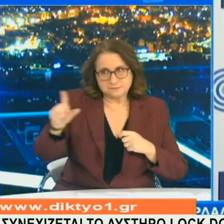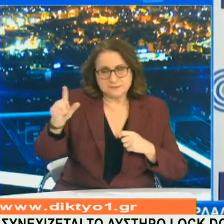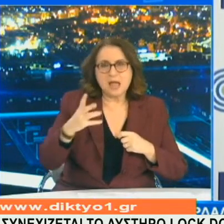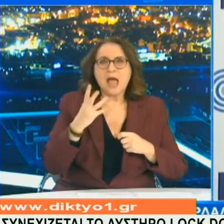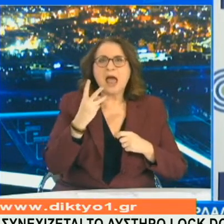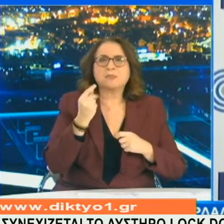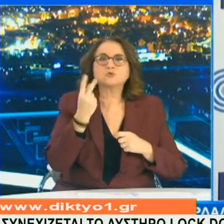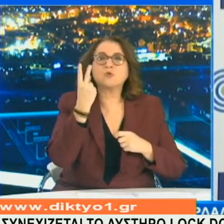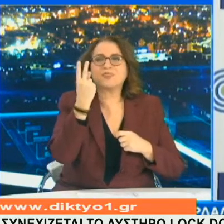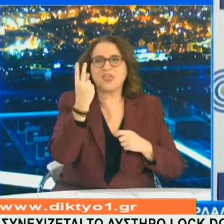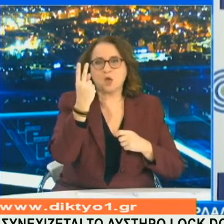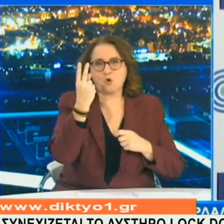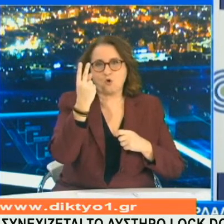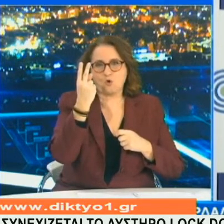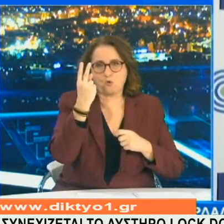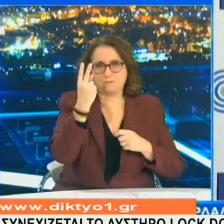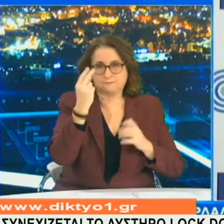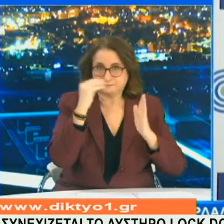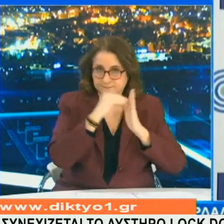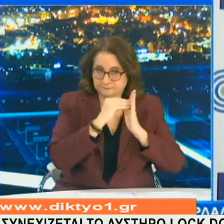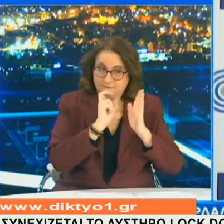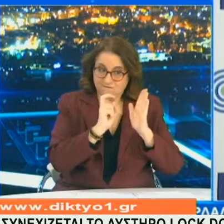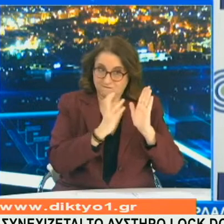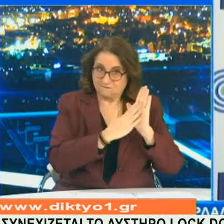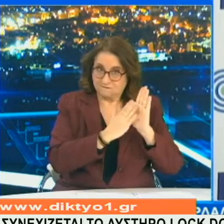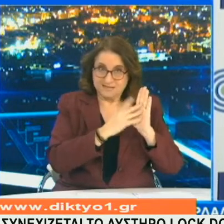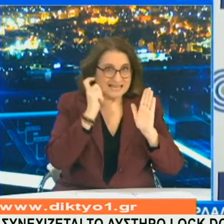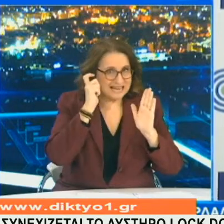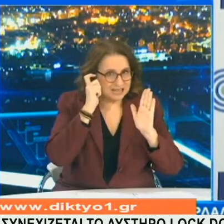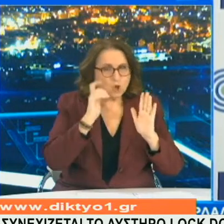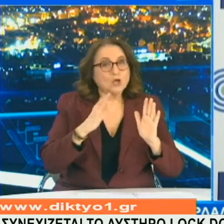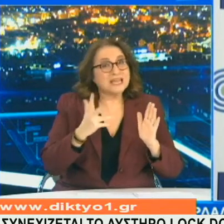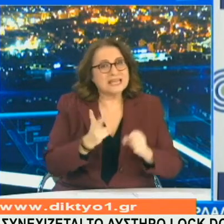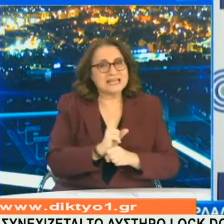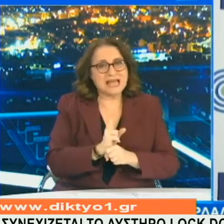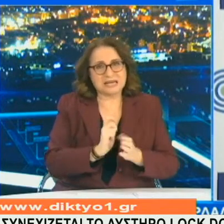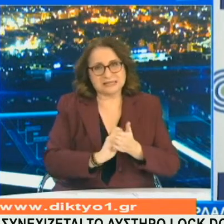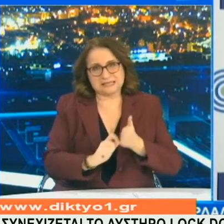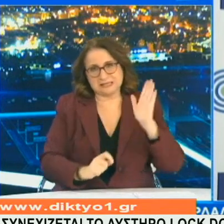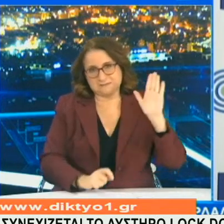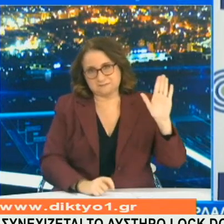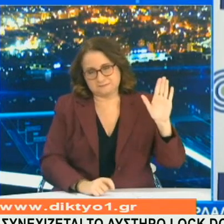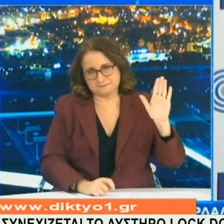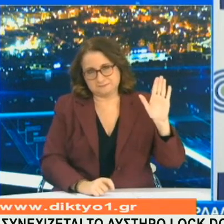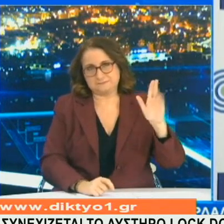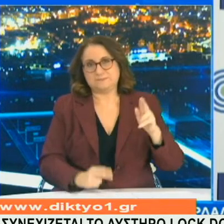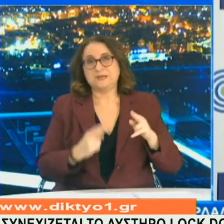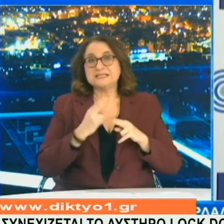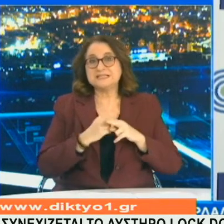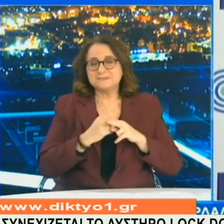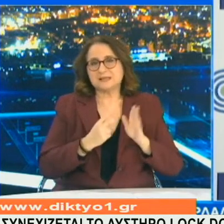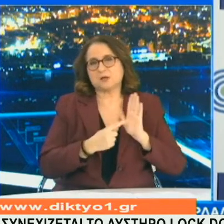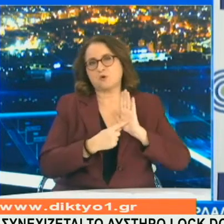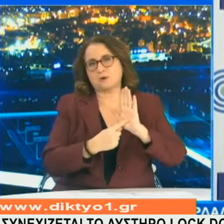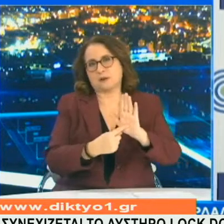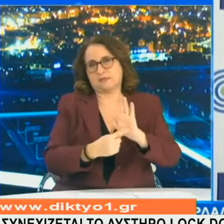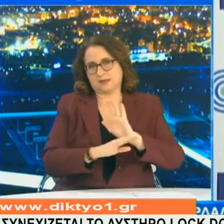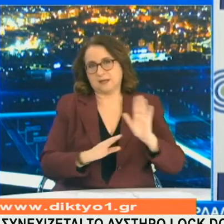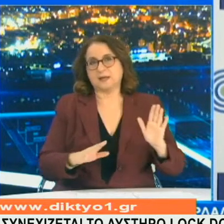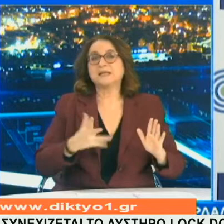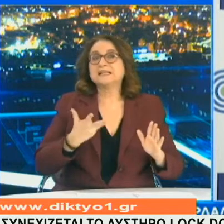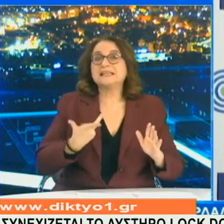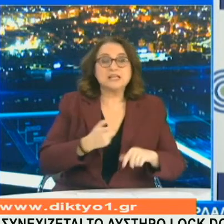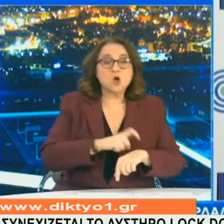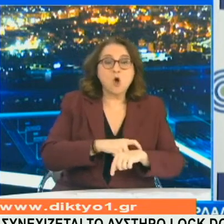μήνυμα που έχει αποστείλει στο 13033, προκειμένου να αποδεικνύεται η ώρα αποστολής του και η έγκριση της μετακίνησης